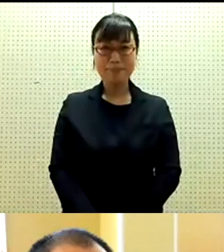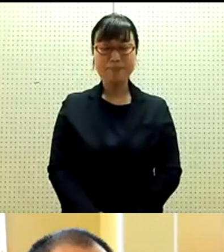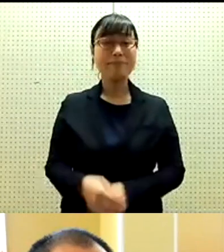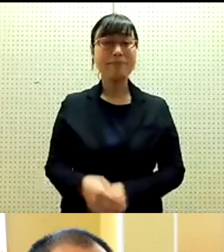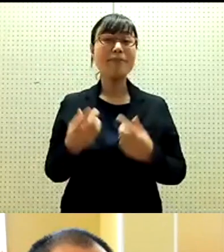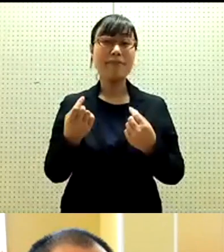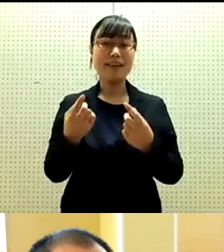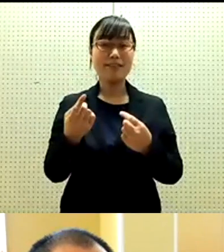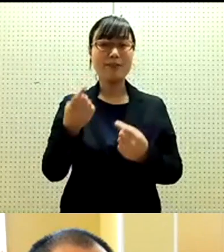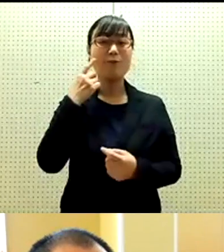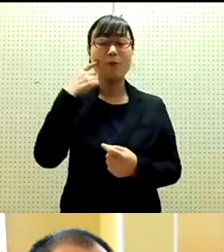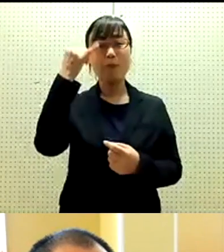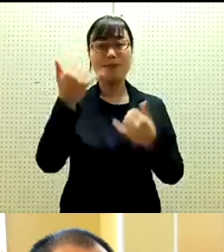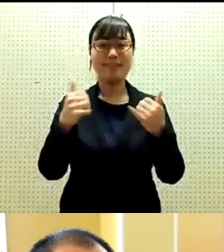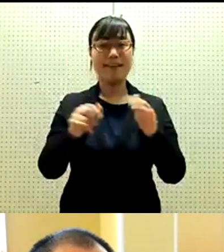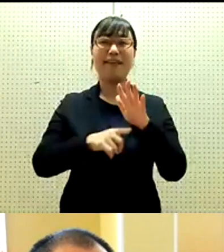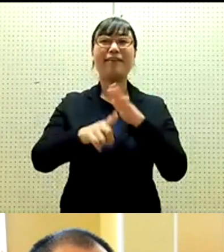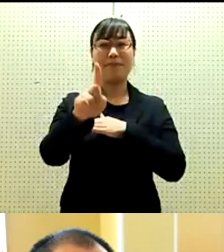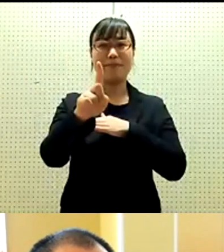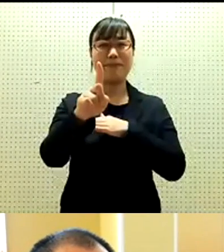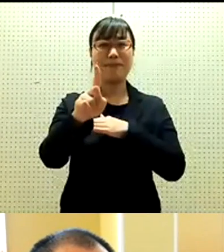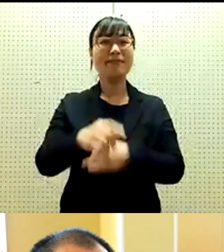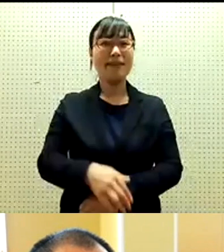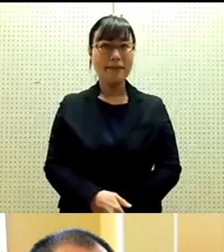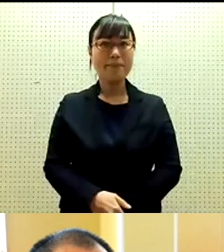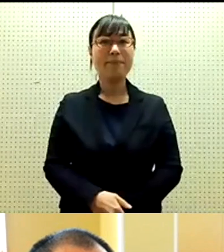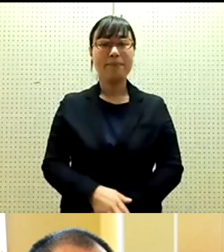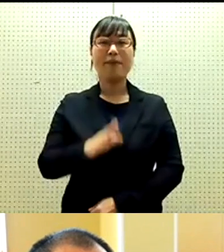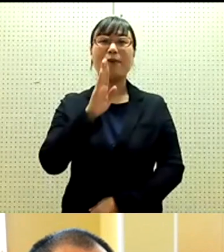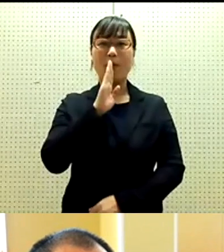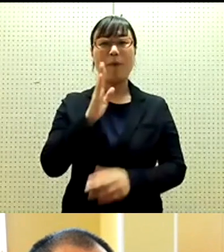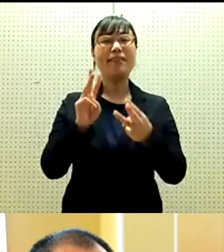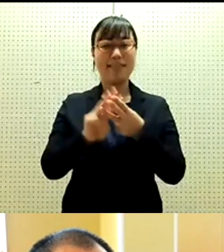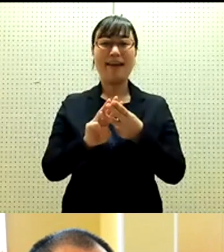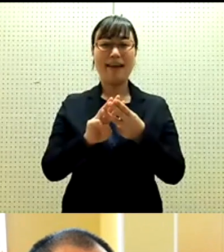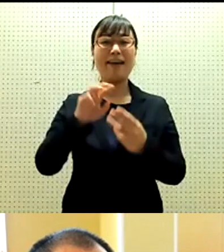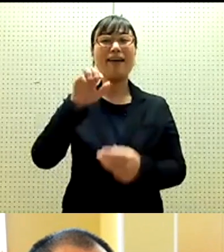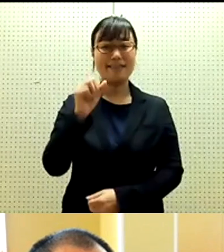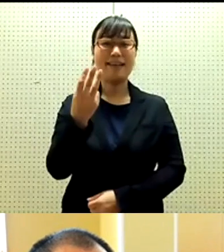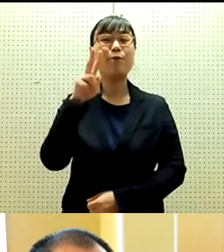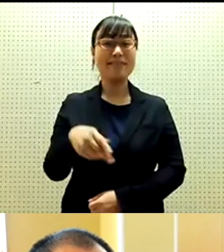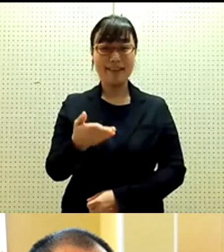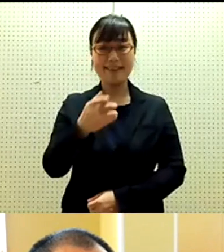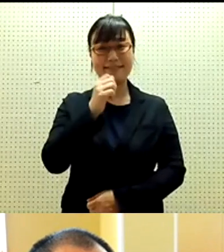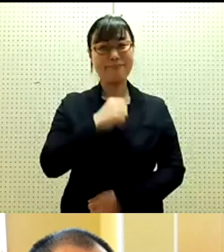護者を代表して本田さゆりさんです。 よろしくお願いいたします。